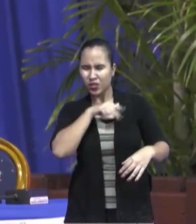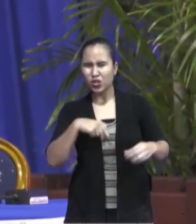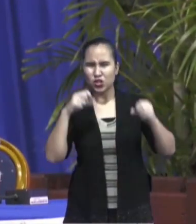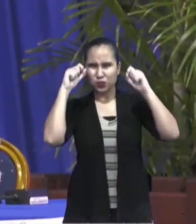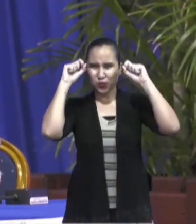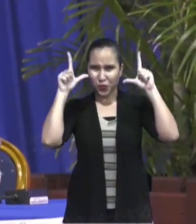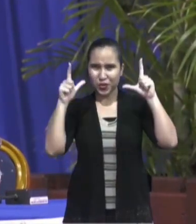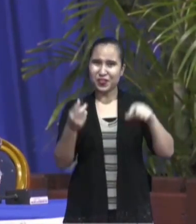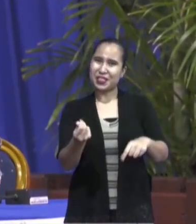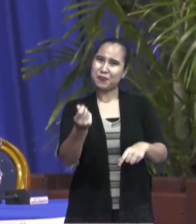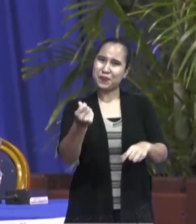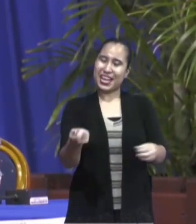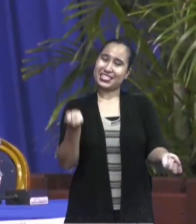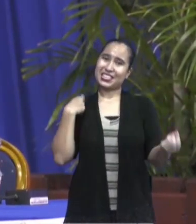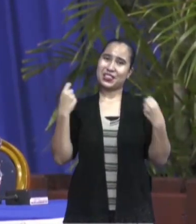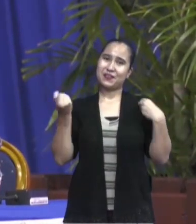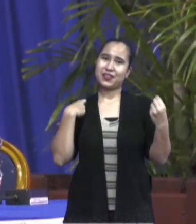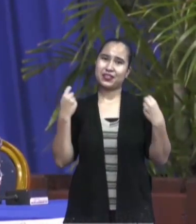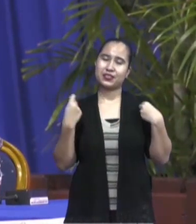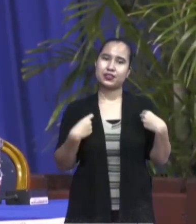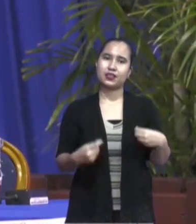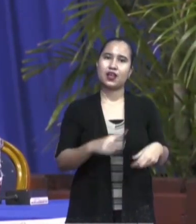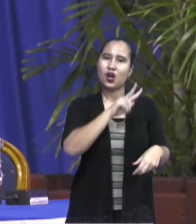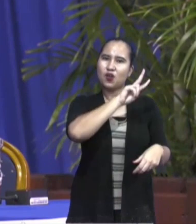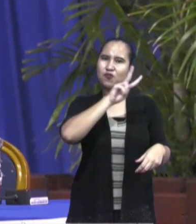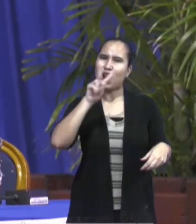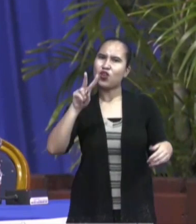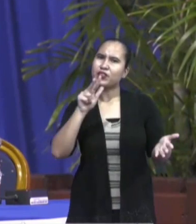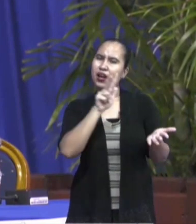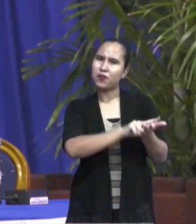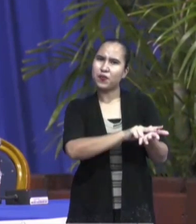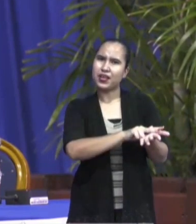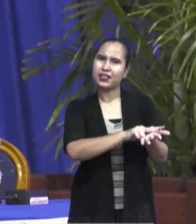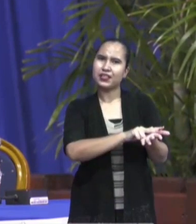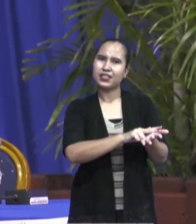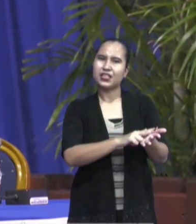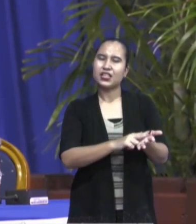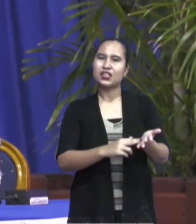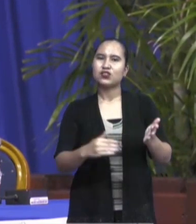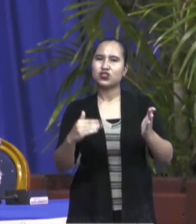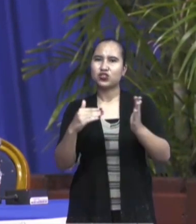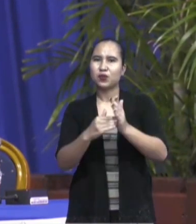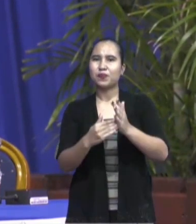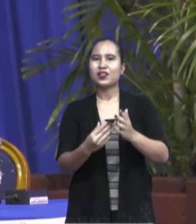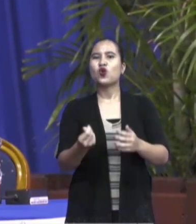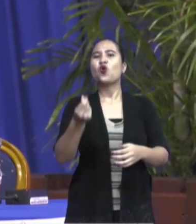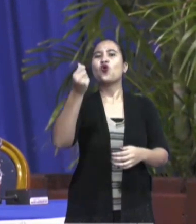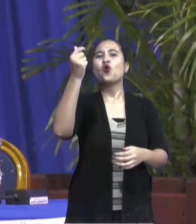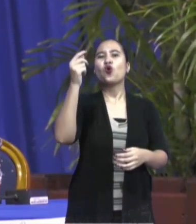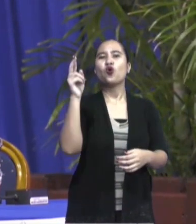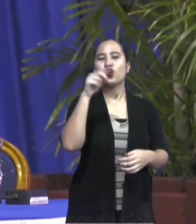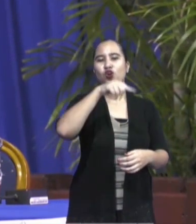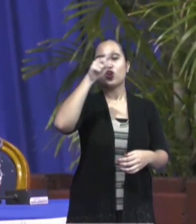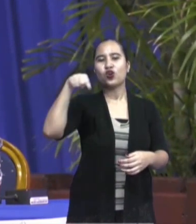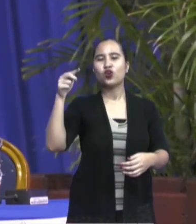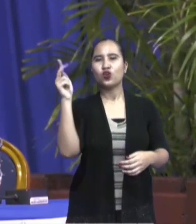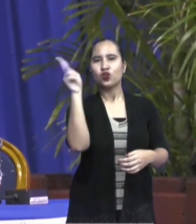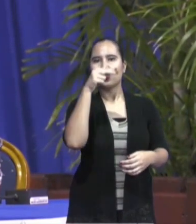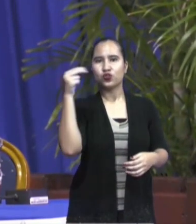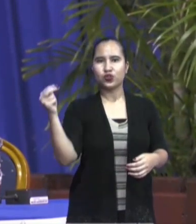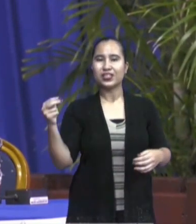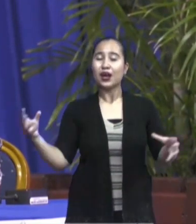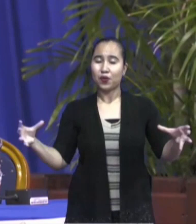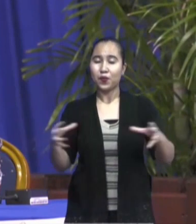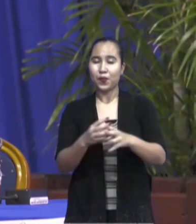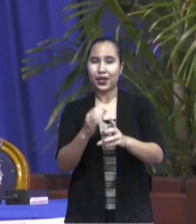winkels de valuta wet heeft de koers club abrupt halt toegeroepen hoe werken eraan met de centrale bang om de situatie